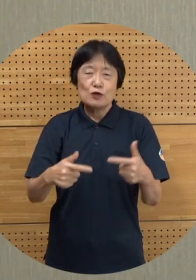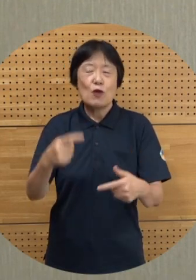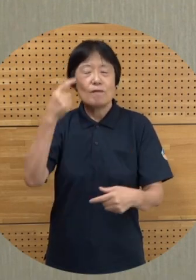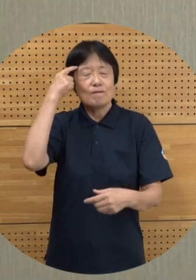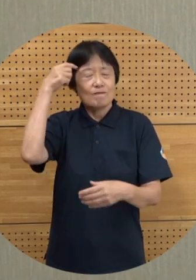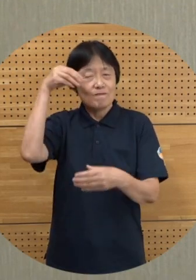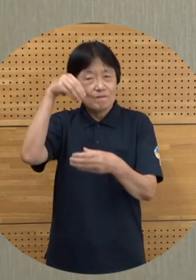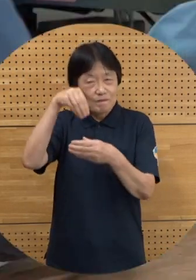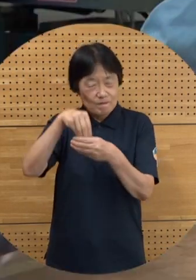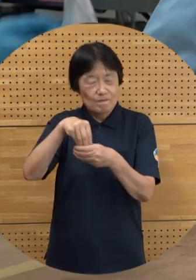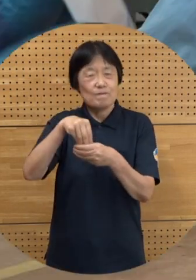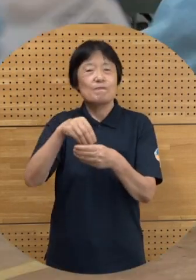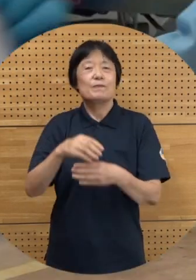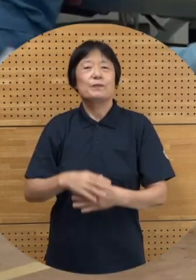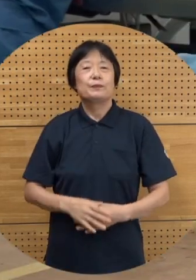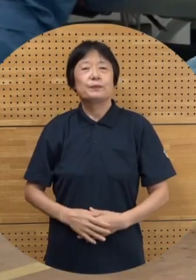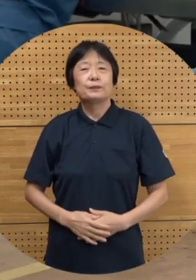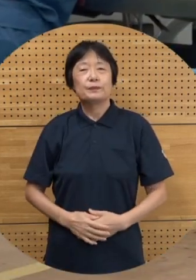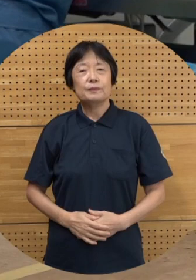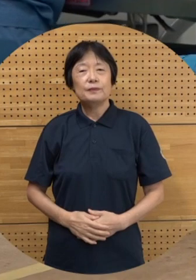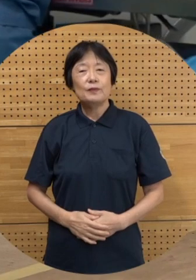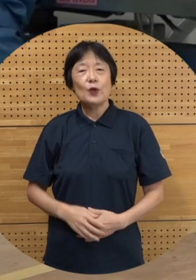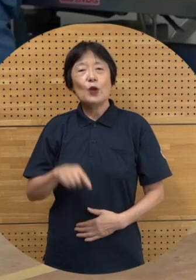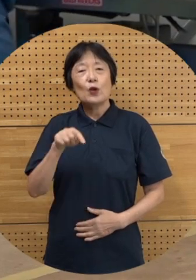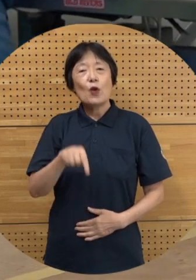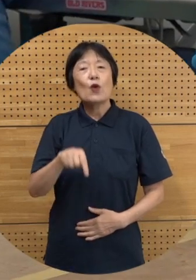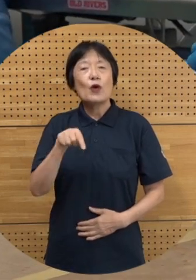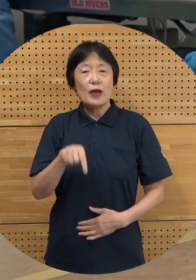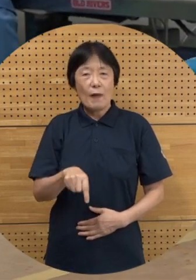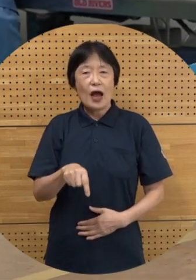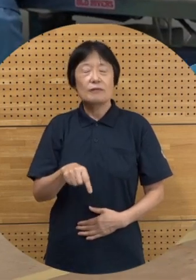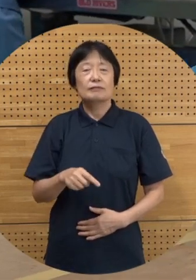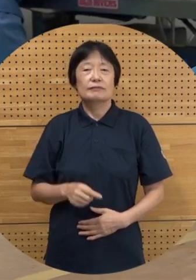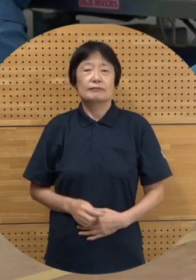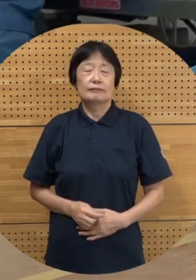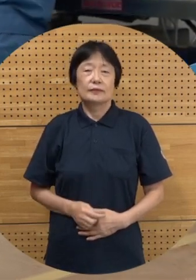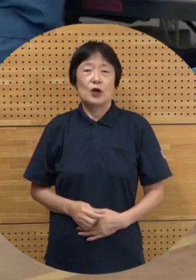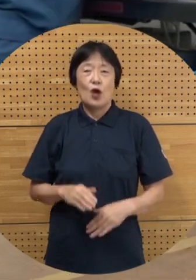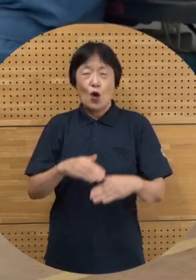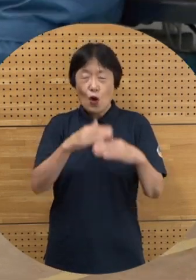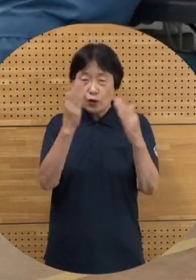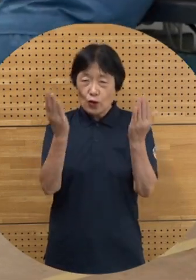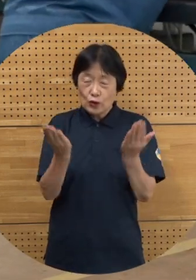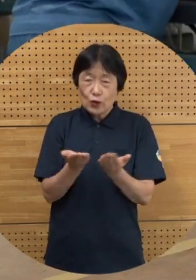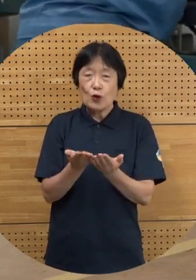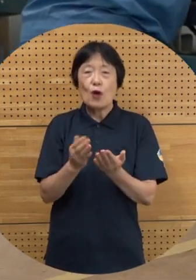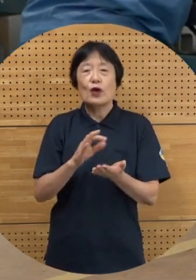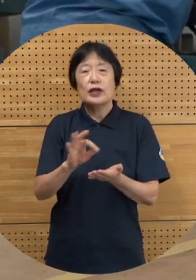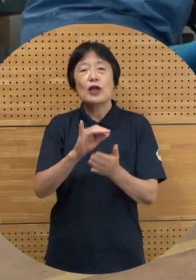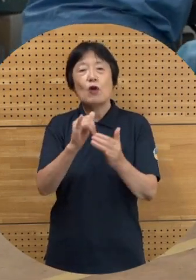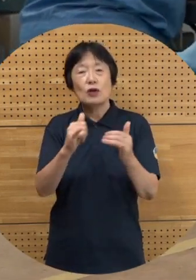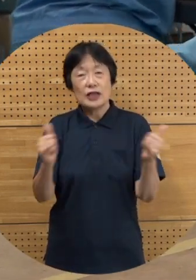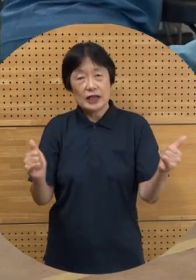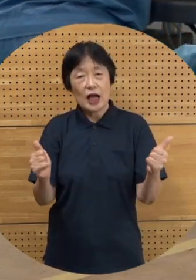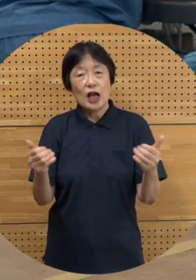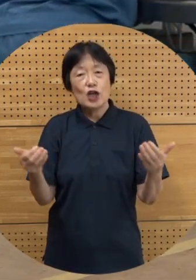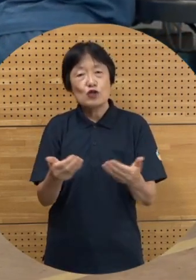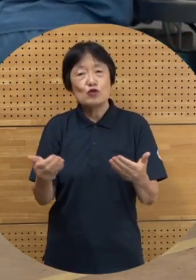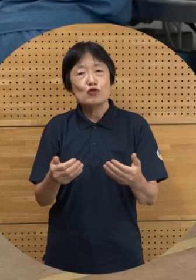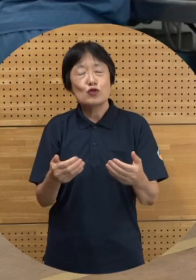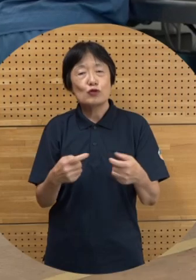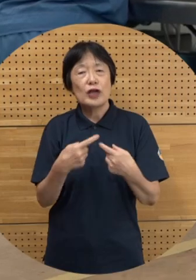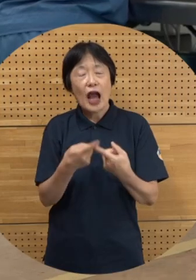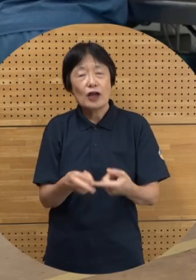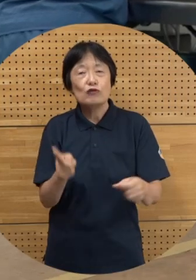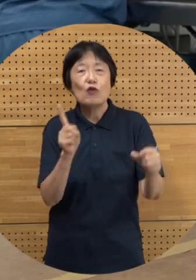識しております。こちらのパドルの方は、もうほとんどのご利用者さんが就職っていうふうなことを目